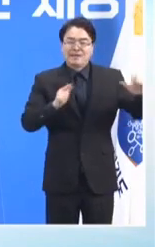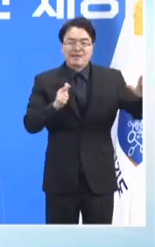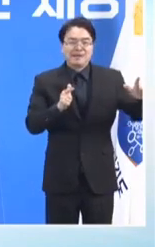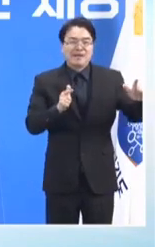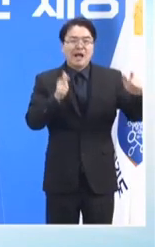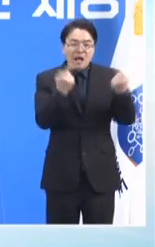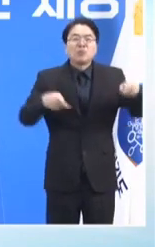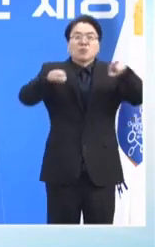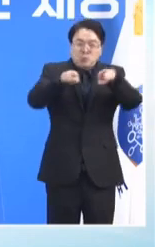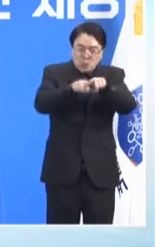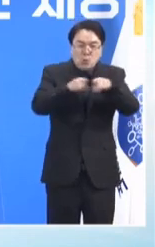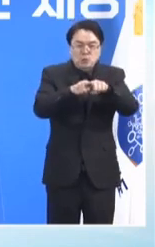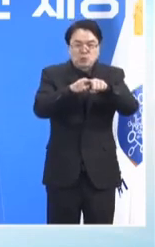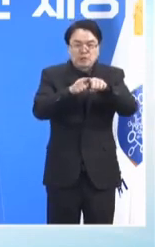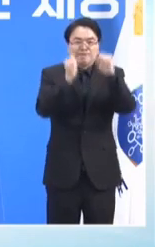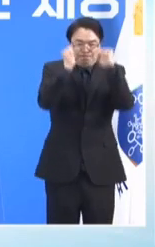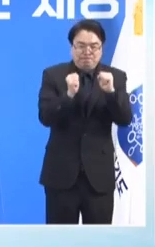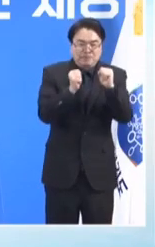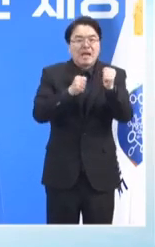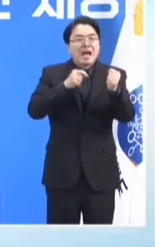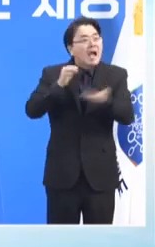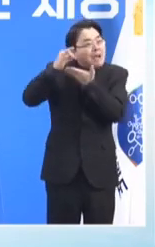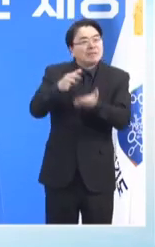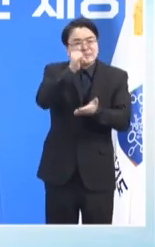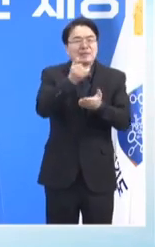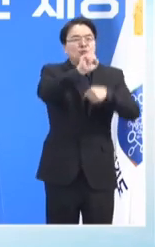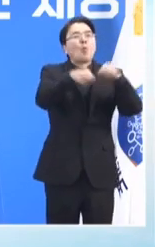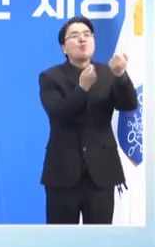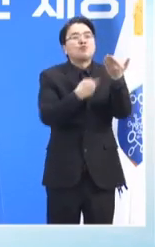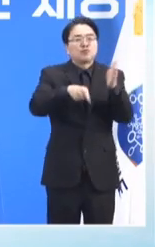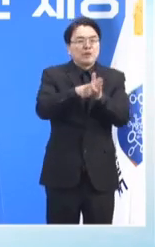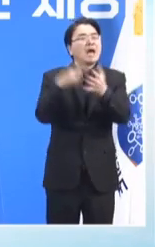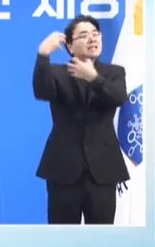우리의 생명과 안전을 위해서도 당연히 해야만 하는 의무적